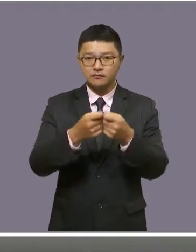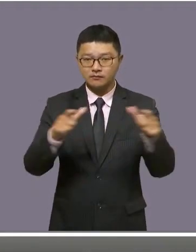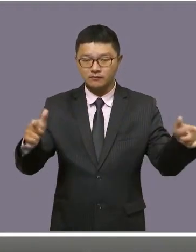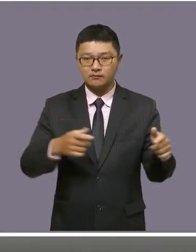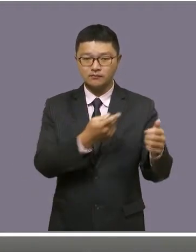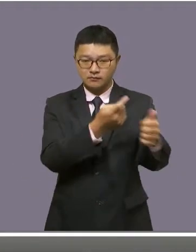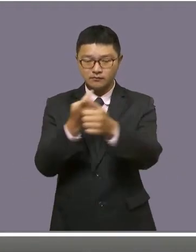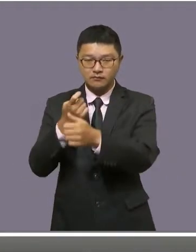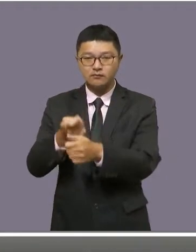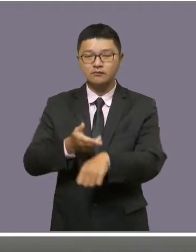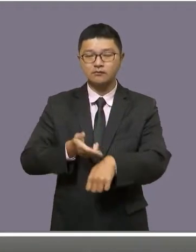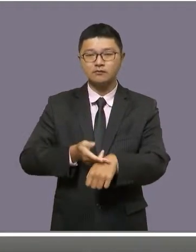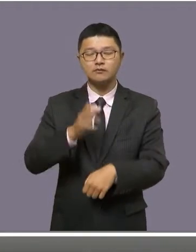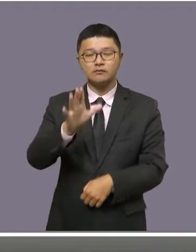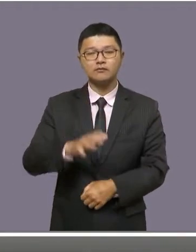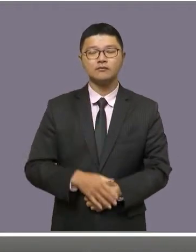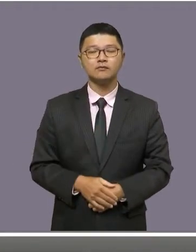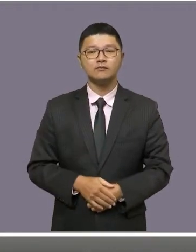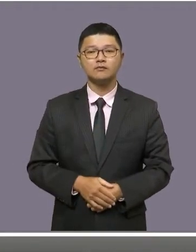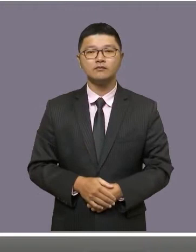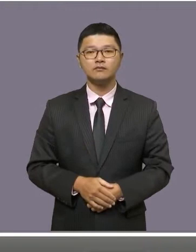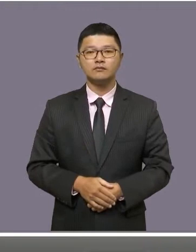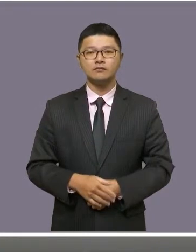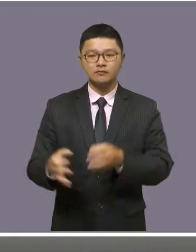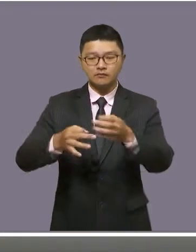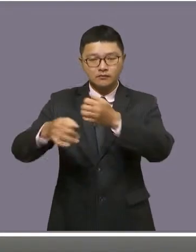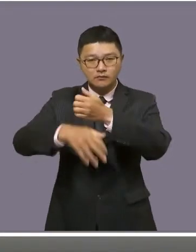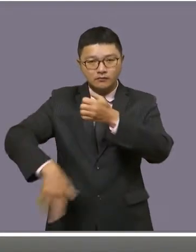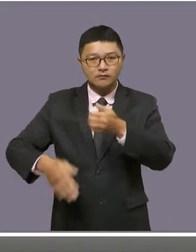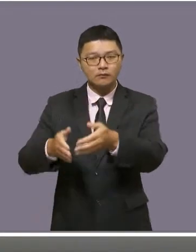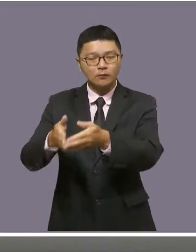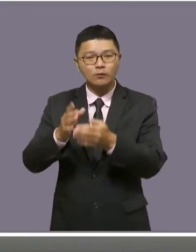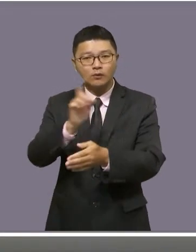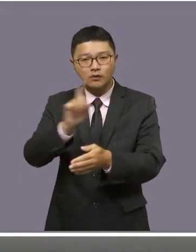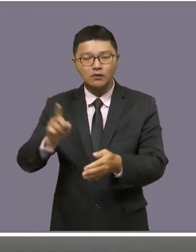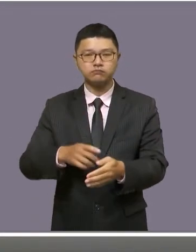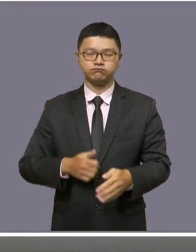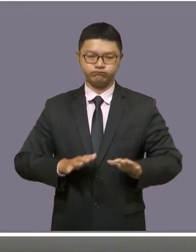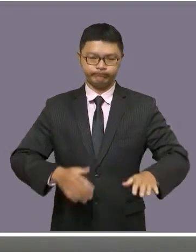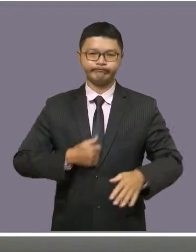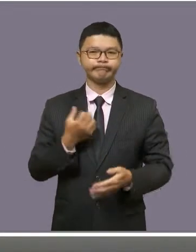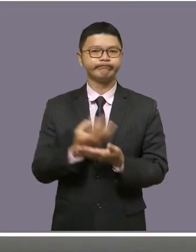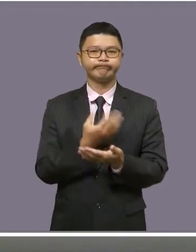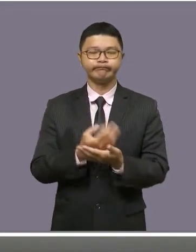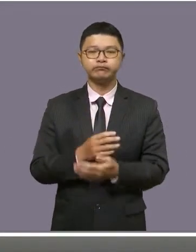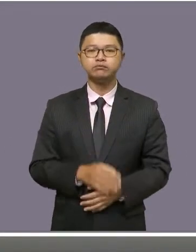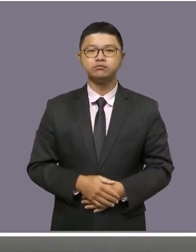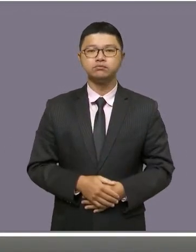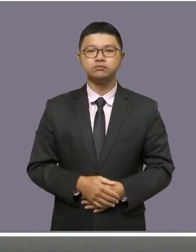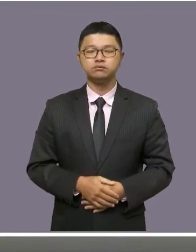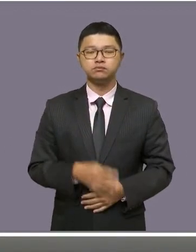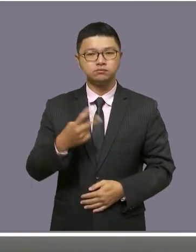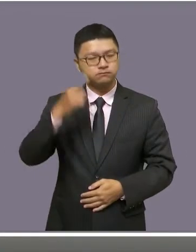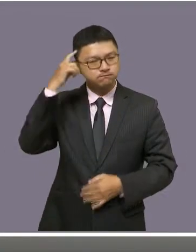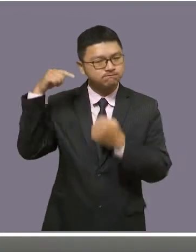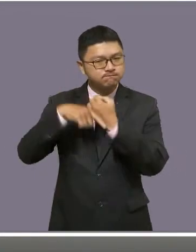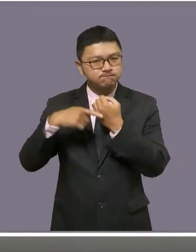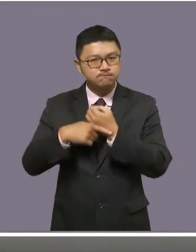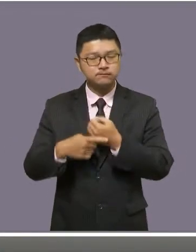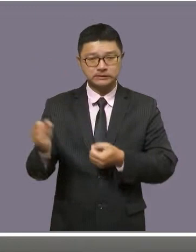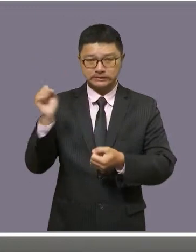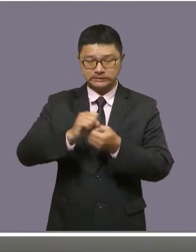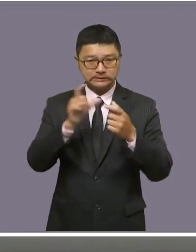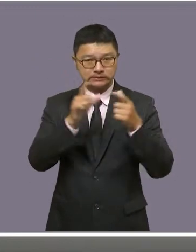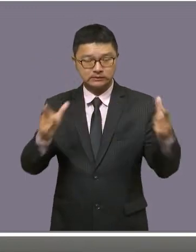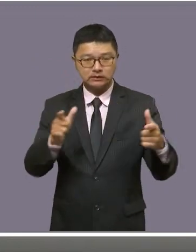生的培育模式啊。那但是因应产业人才的需求还是不够哈，所以我们如何来再强化啊，